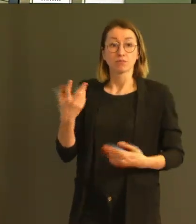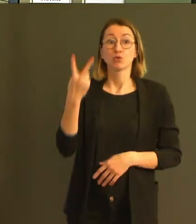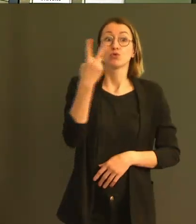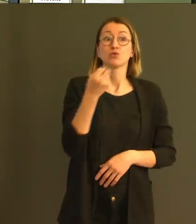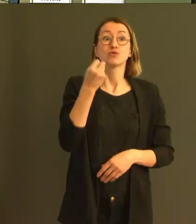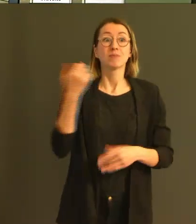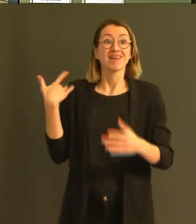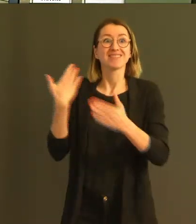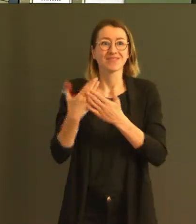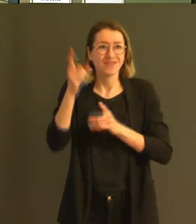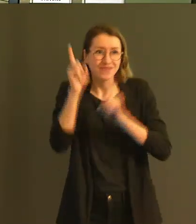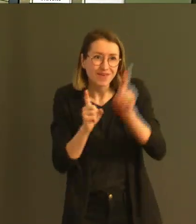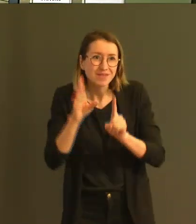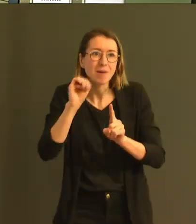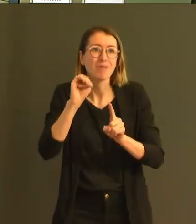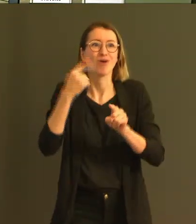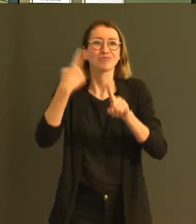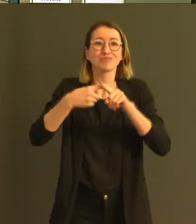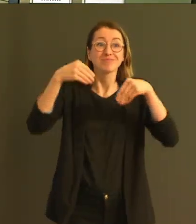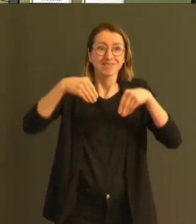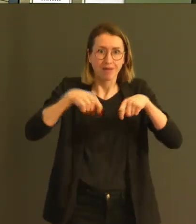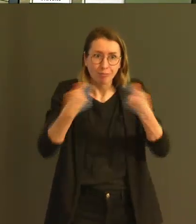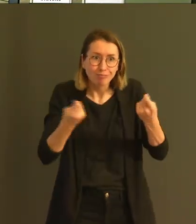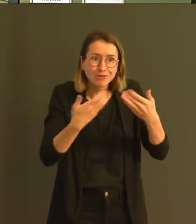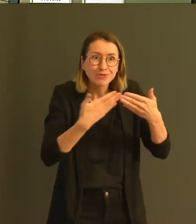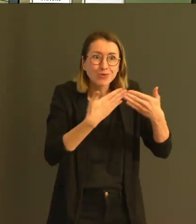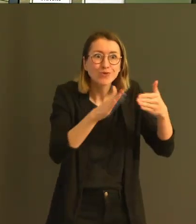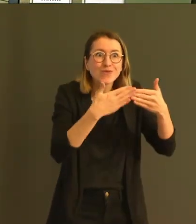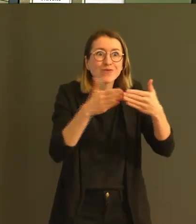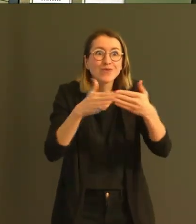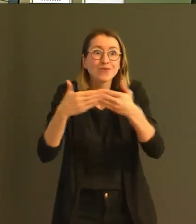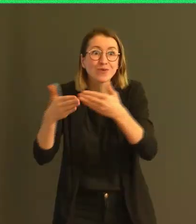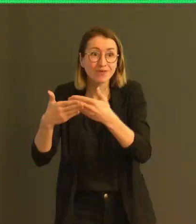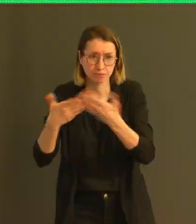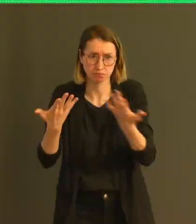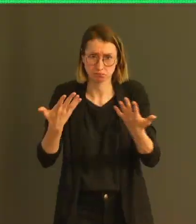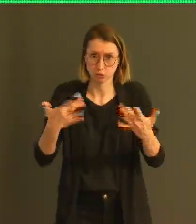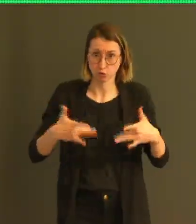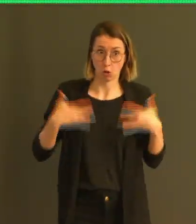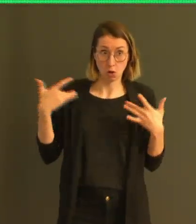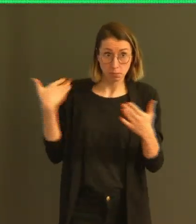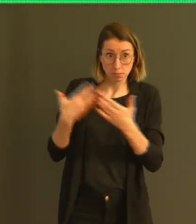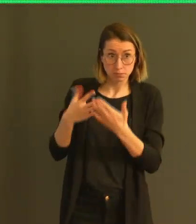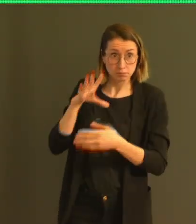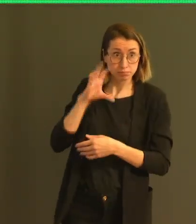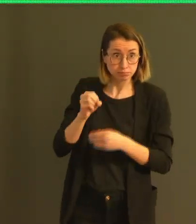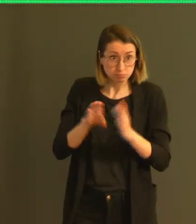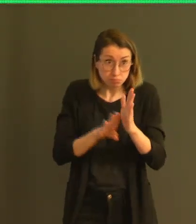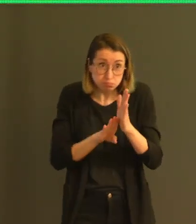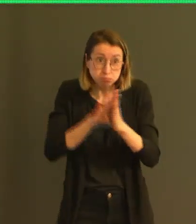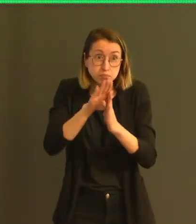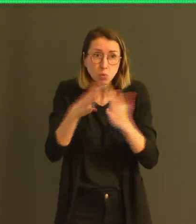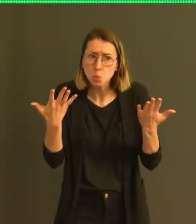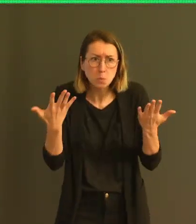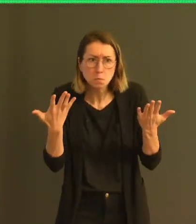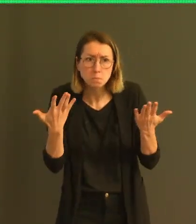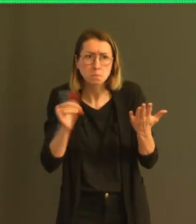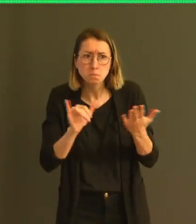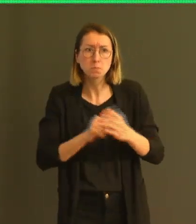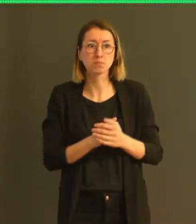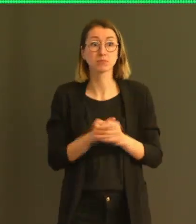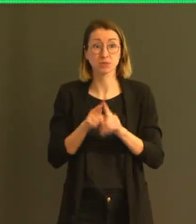et quels sont les conseils à donner aux gens pour cette semaine alors autant on peut dire que la phase 1a